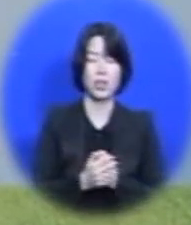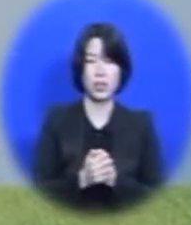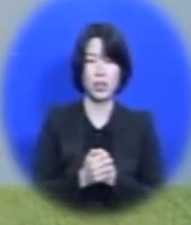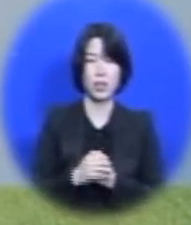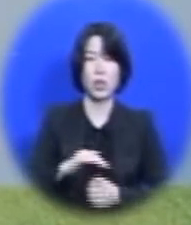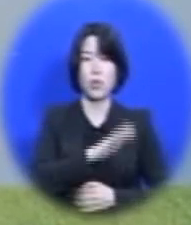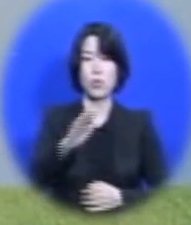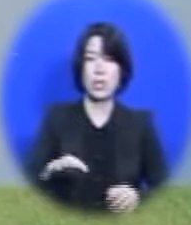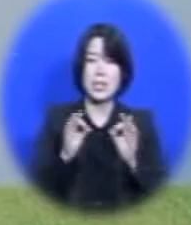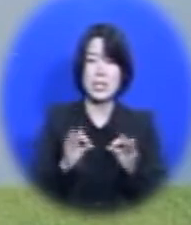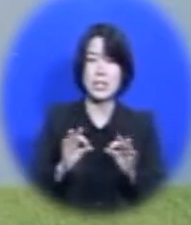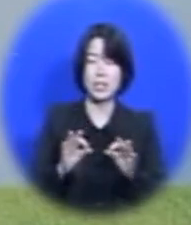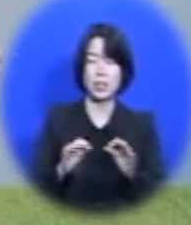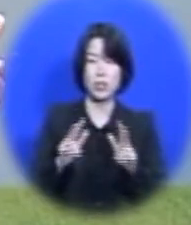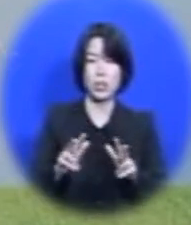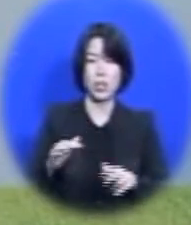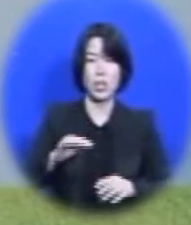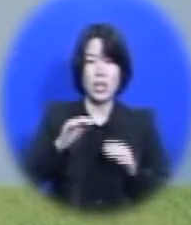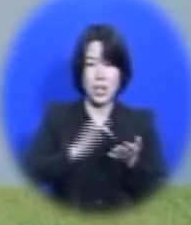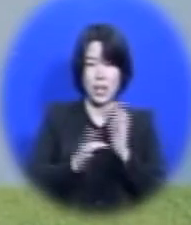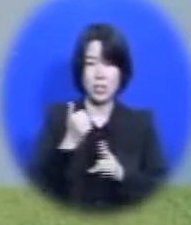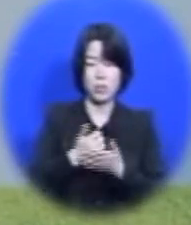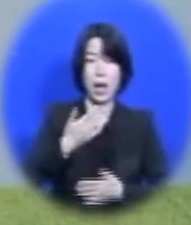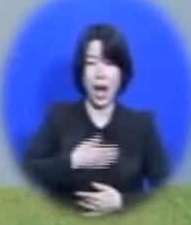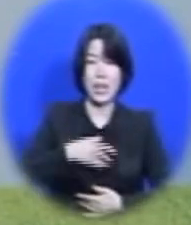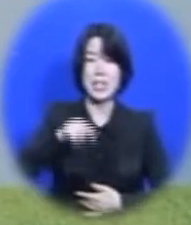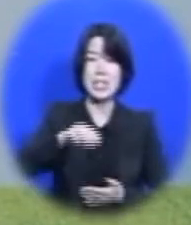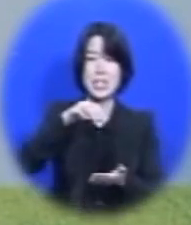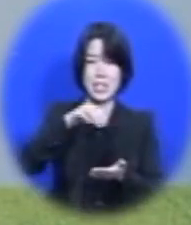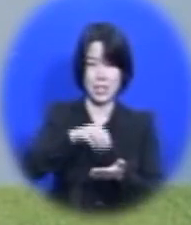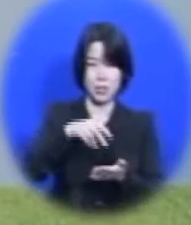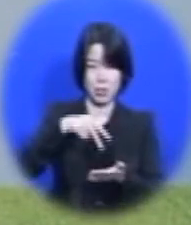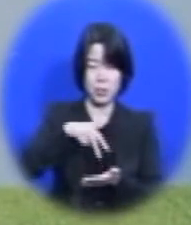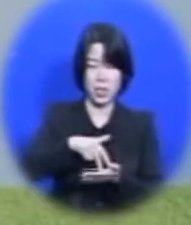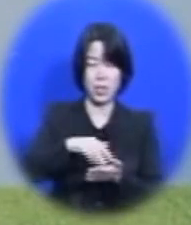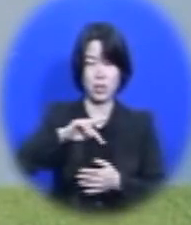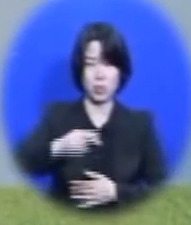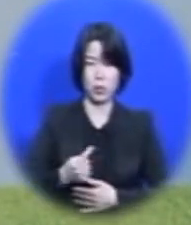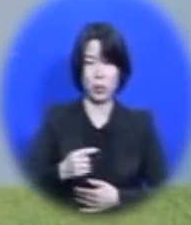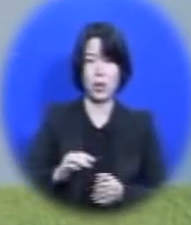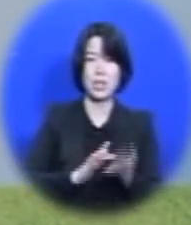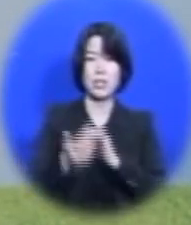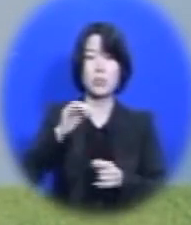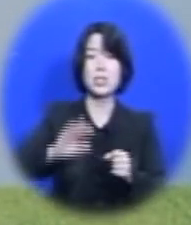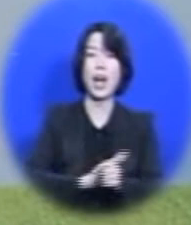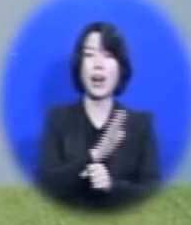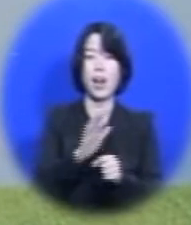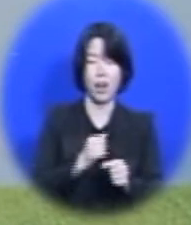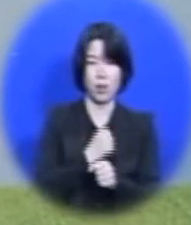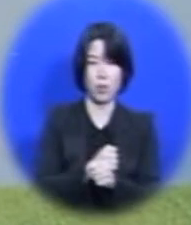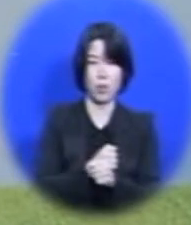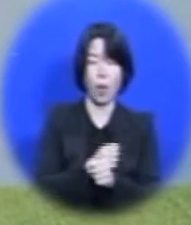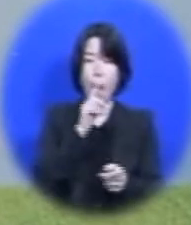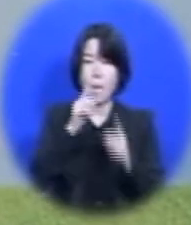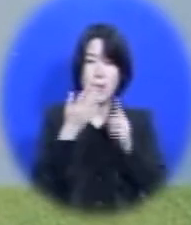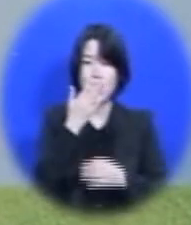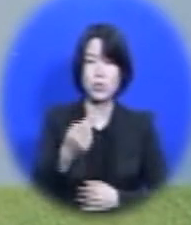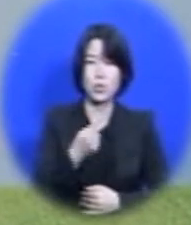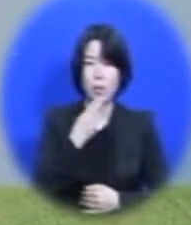우리가 지금 이렇게 예수님을 아는 이 상태에서도 우리가 예수님을 사랑하고 그리고 말할 수